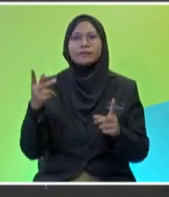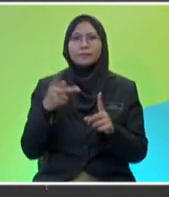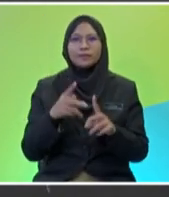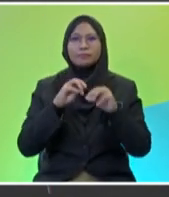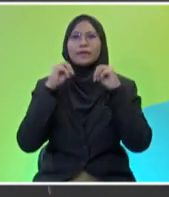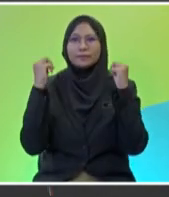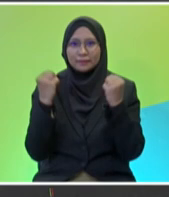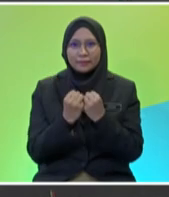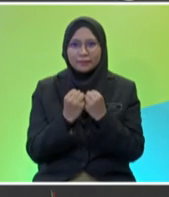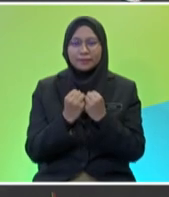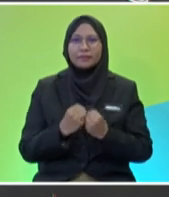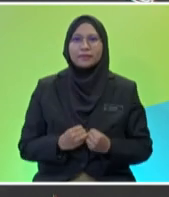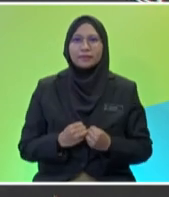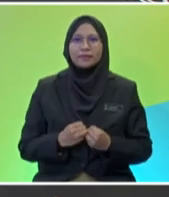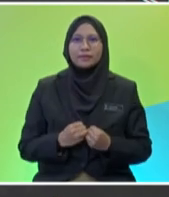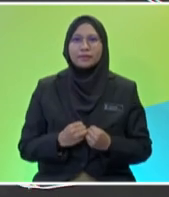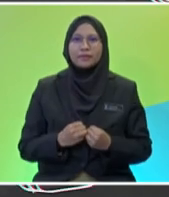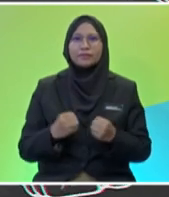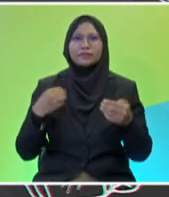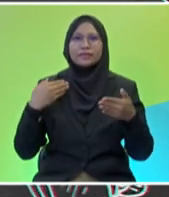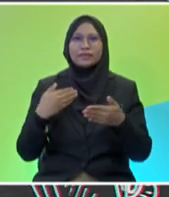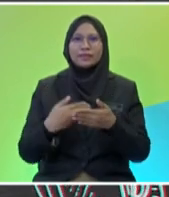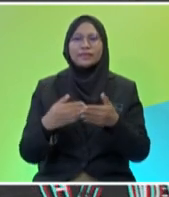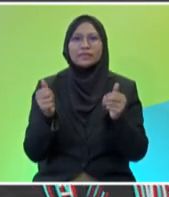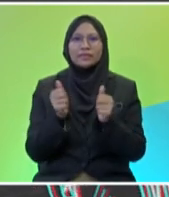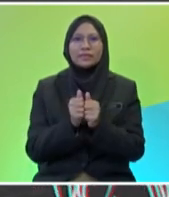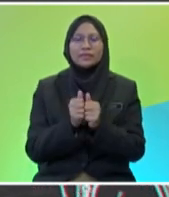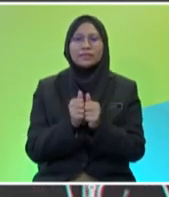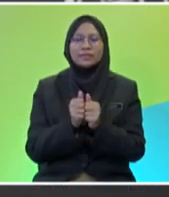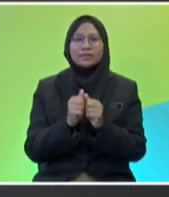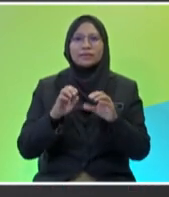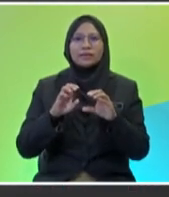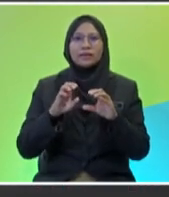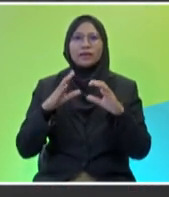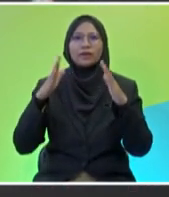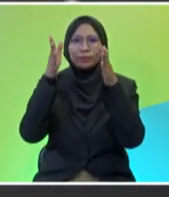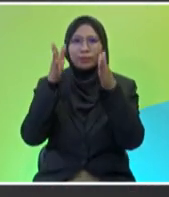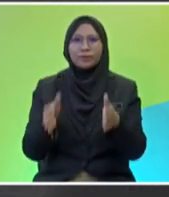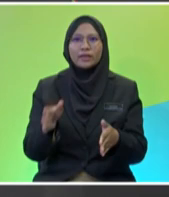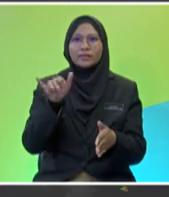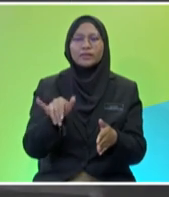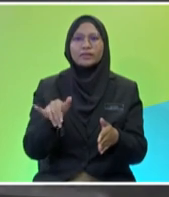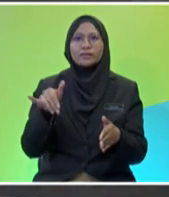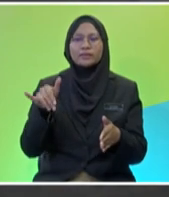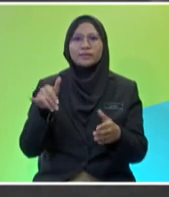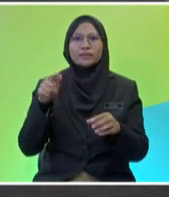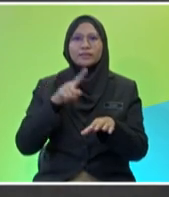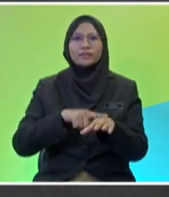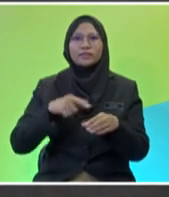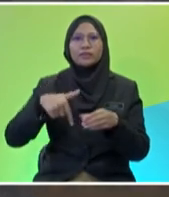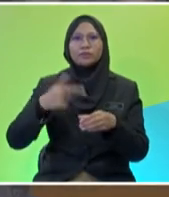Oke untuk mendekati kumpulan sachet terutama ia tinggal di kawasan Liwa Bandung dan pedalaman Kenapa di